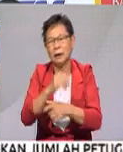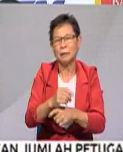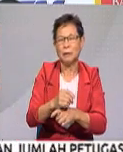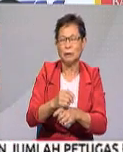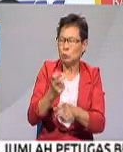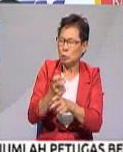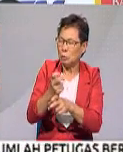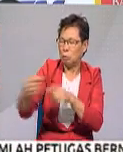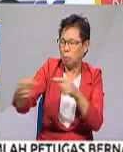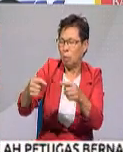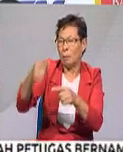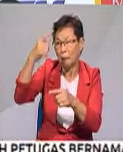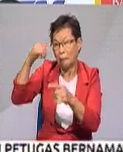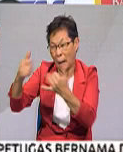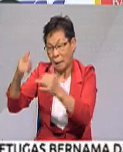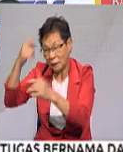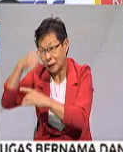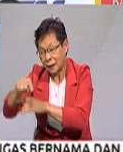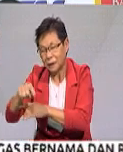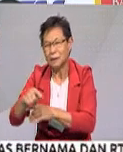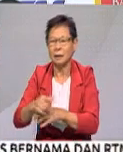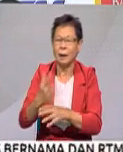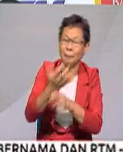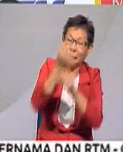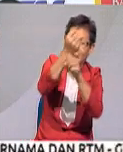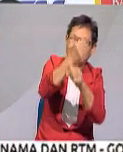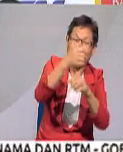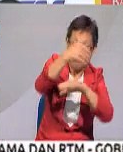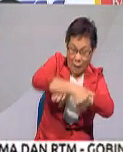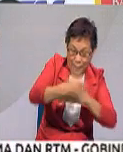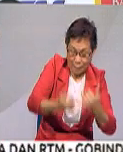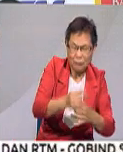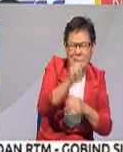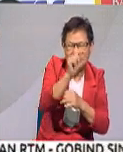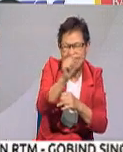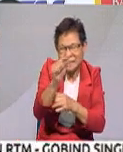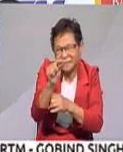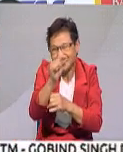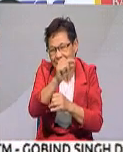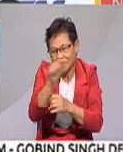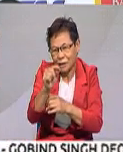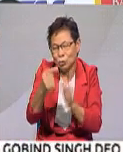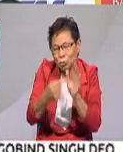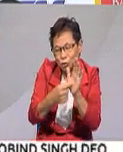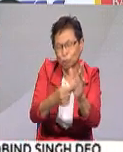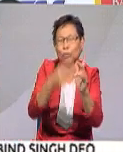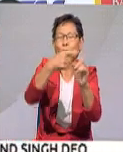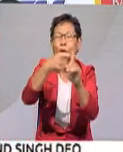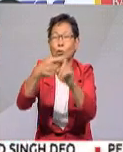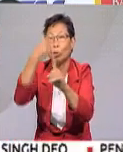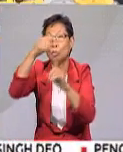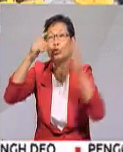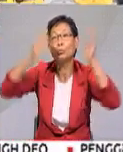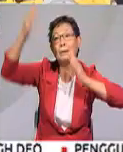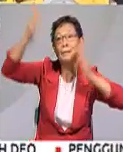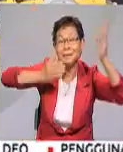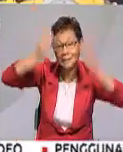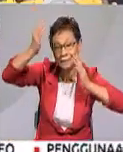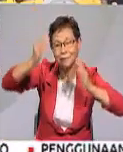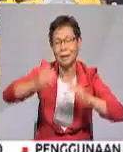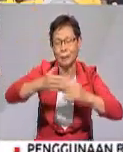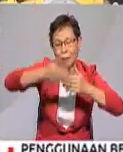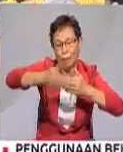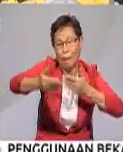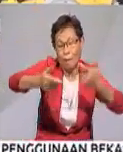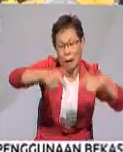tetapi atas kemenangan malam ini sedikit sebanyak memberi tanda-tanda positif untuk pasukan.